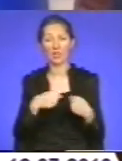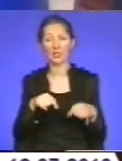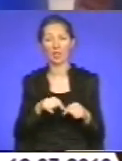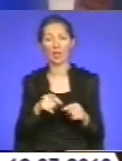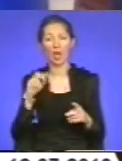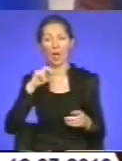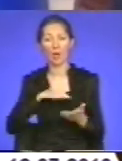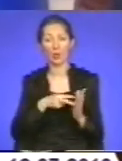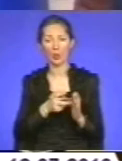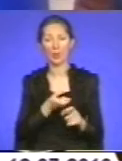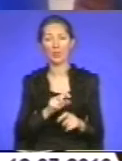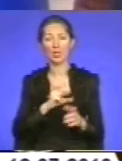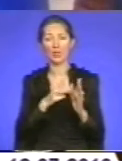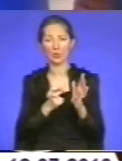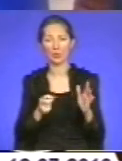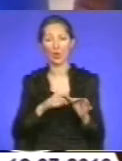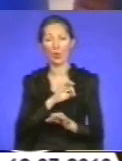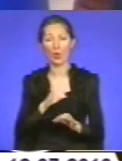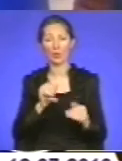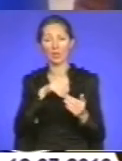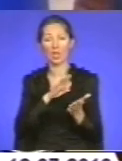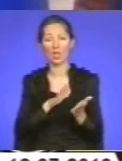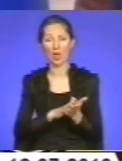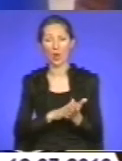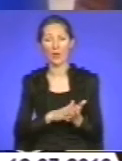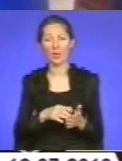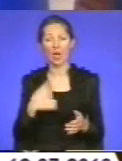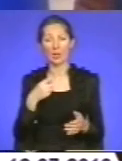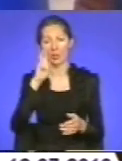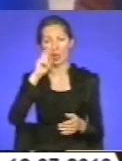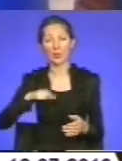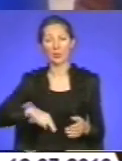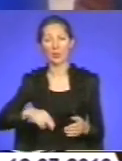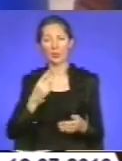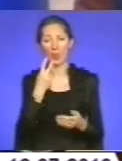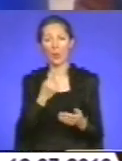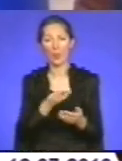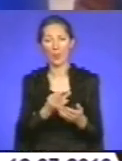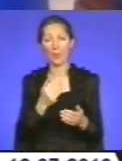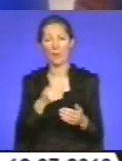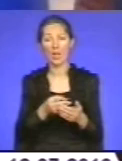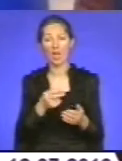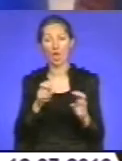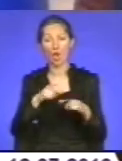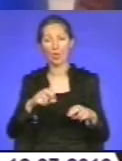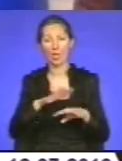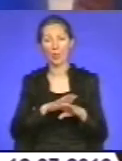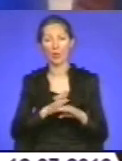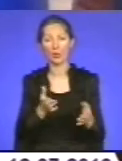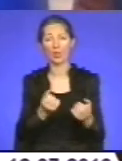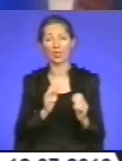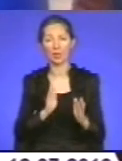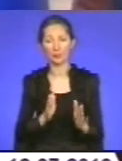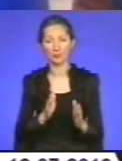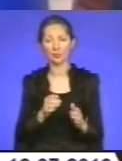проєктів, задекларованих обласними адміністраціями, на попередній розгляд в банках надійшли тільки 109. І знову ж,